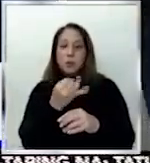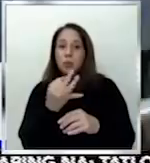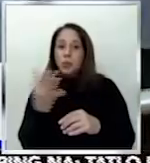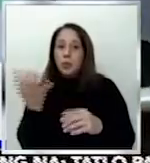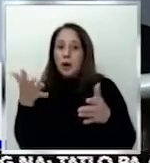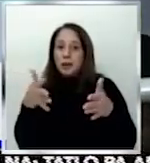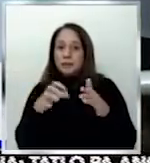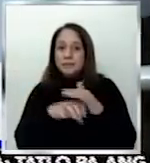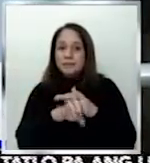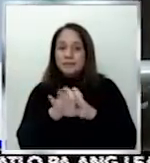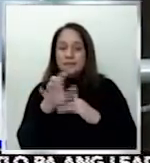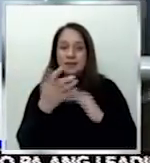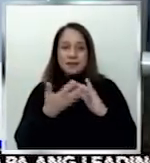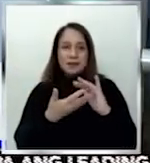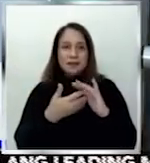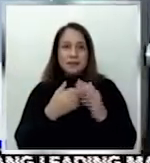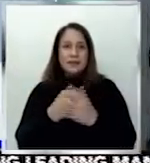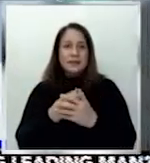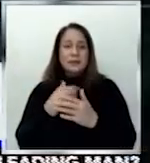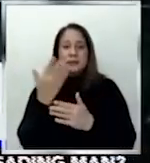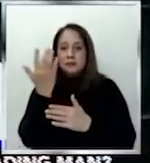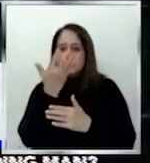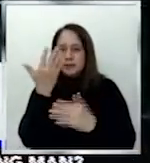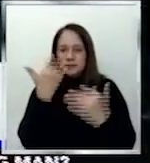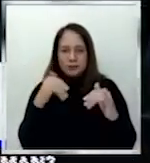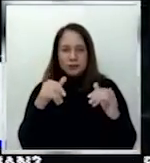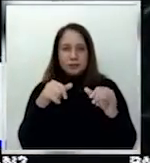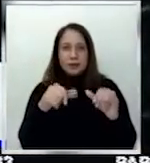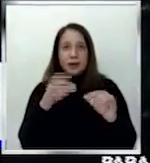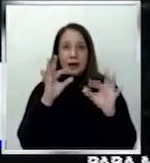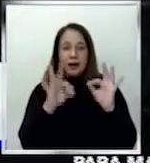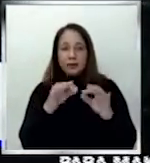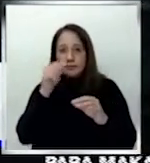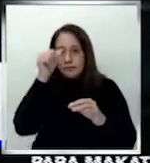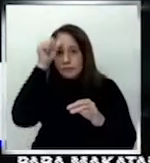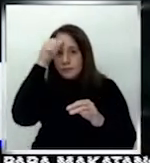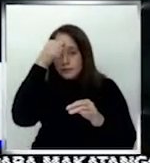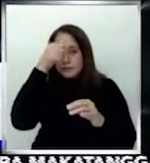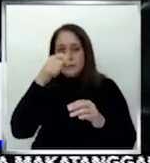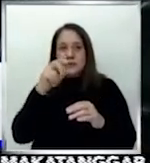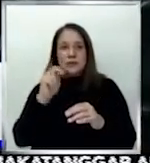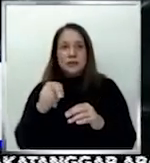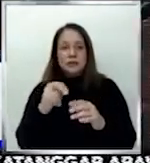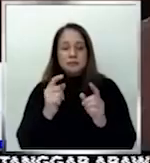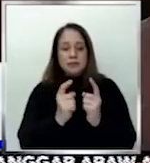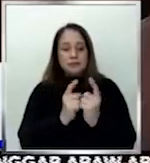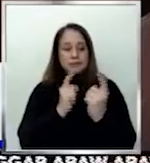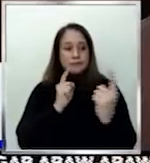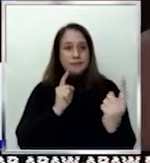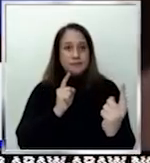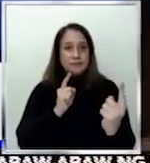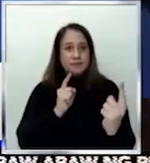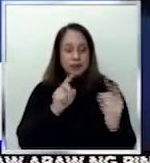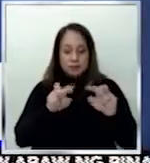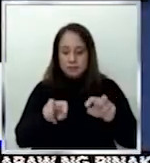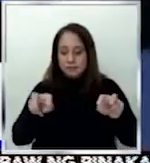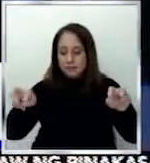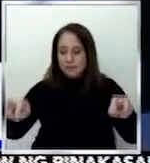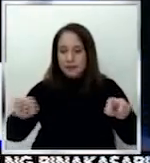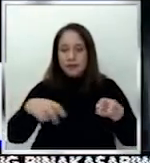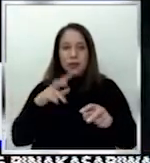customer, kaya pati sinihan ininspeksyon kung may mga paalala pa bang dapat may pagitan ang bawat manunood. Mula